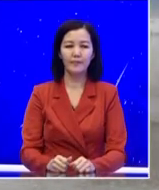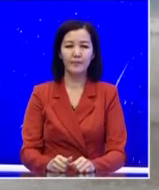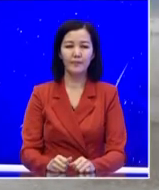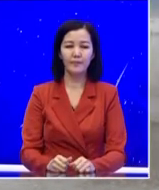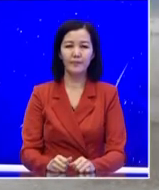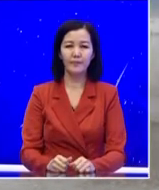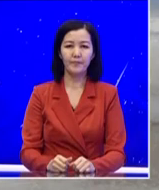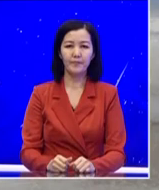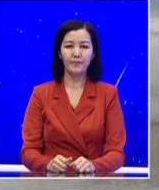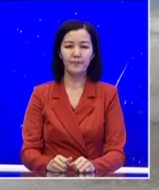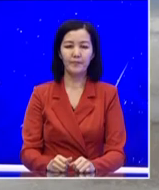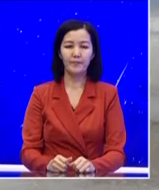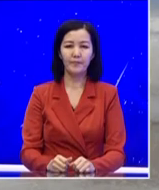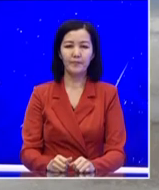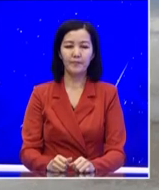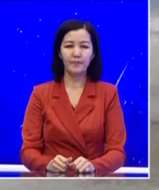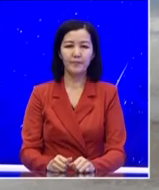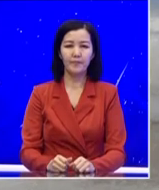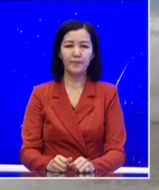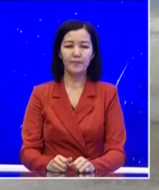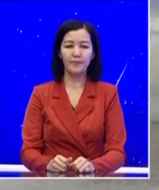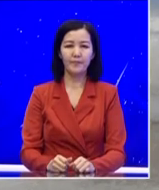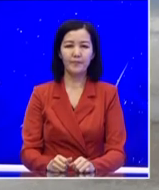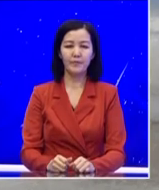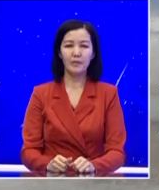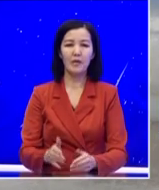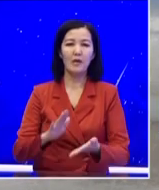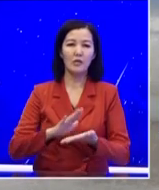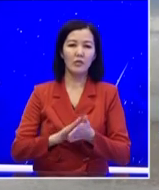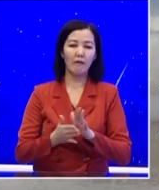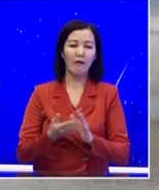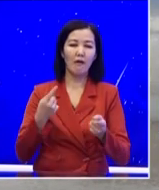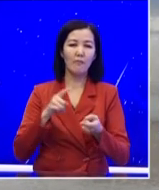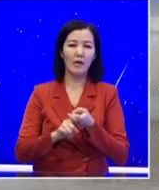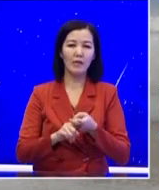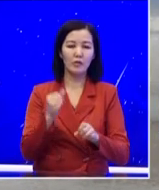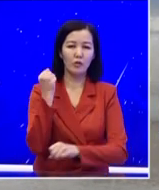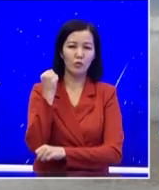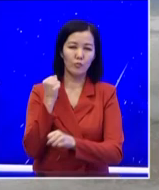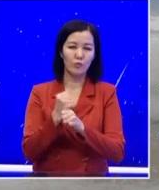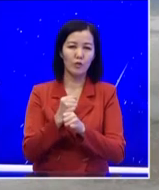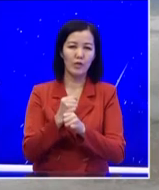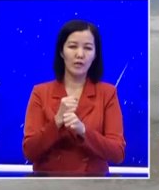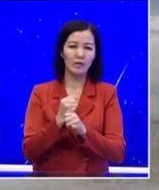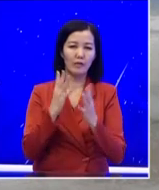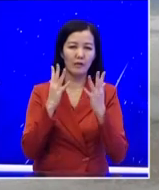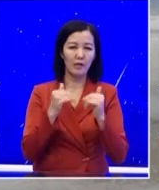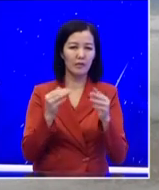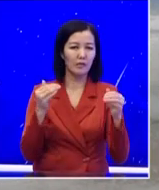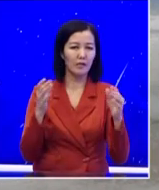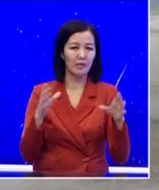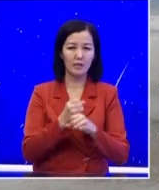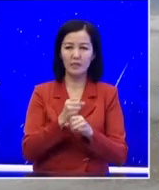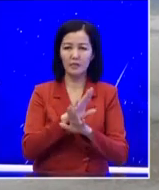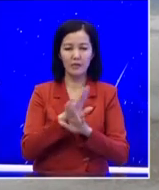крестьяне, несмотря на то, что режим ЧС в стране... Қиын кезеңге қарамастан, жұмысшылар санын қысқартпаймыз. Қазір 500 адам